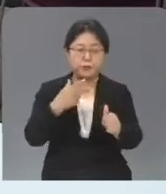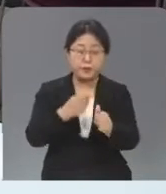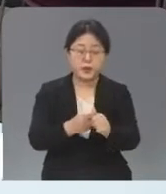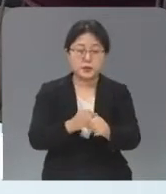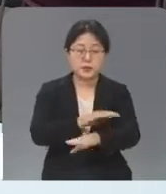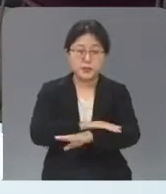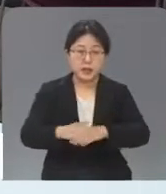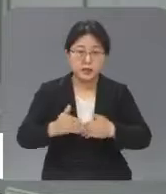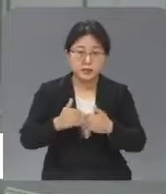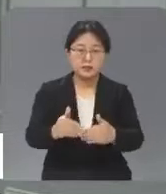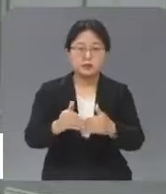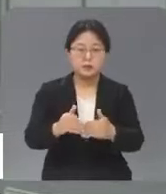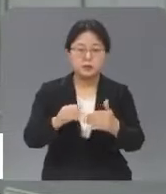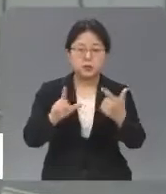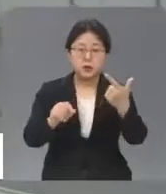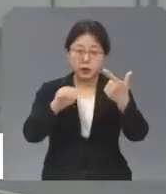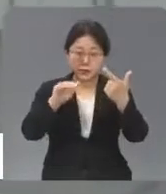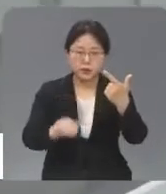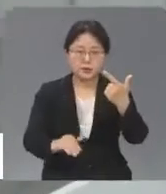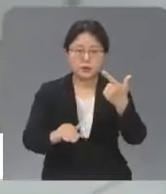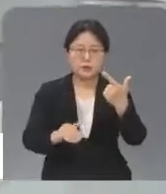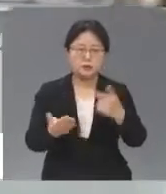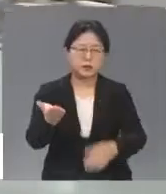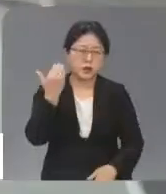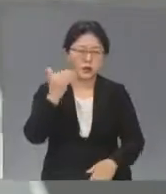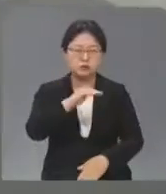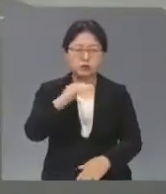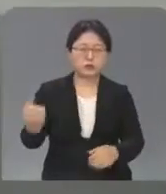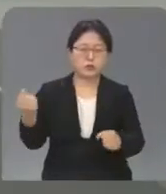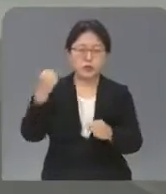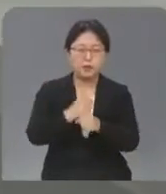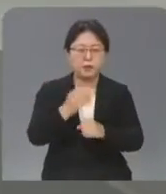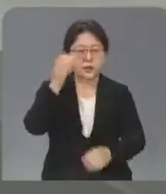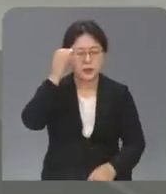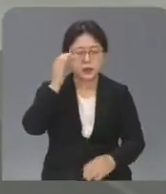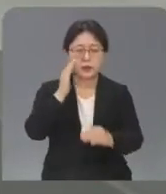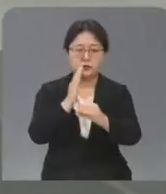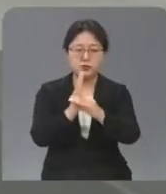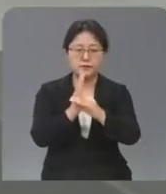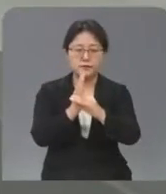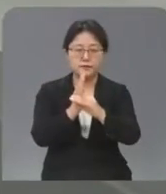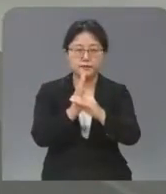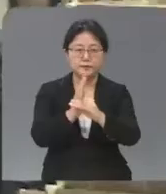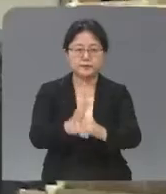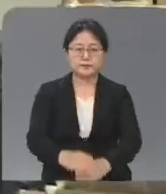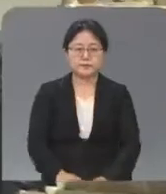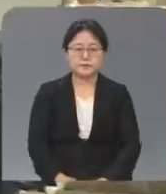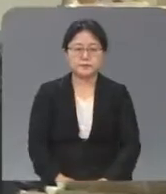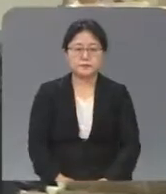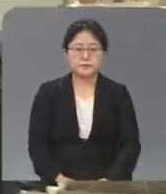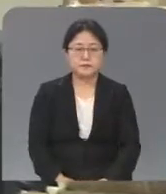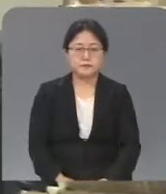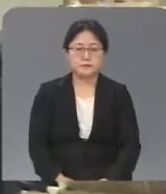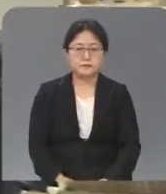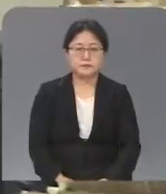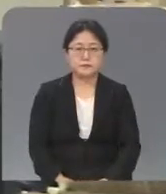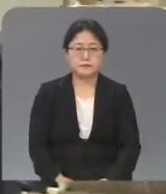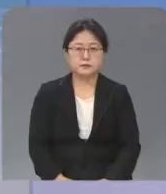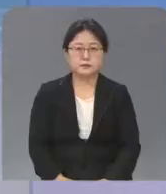같은 시설이 안전하게 행사를 진행할 수 있겠다는 믿음과 신뢰를 줄 수 있었다고. 코로나 위기 속에서도 틈새 시장을